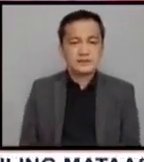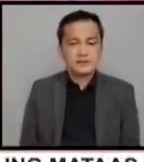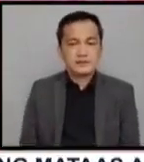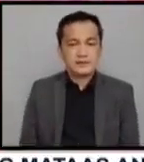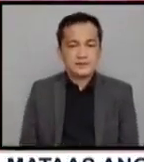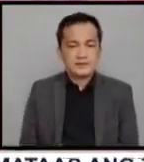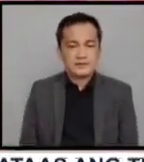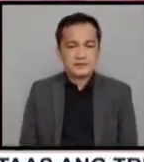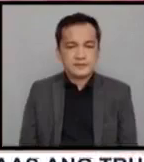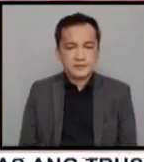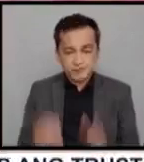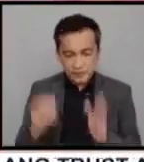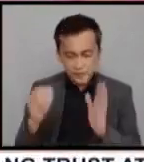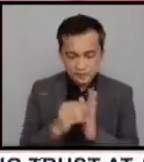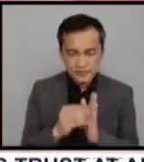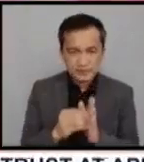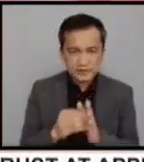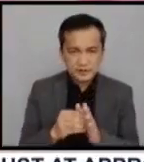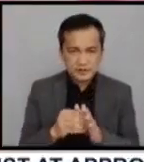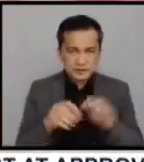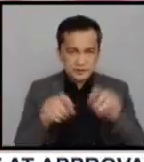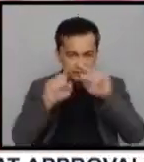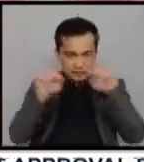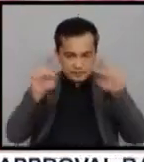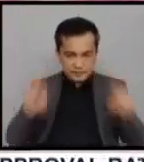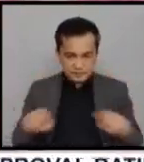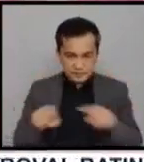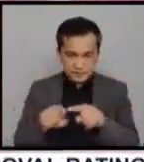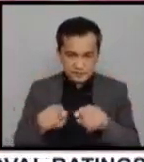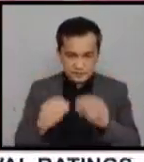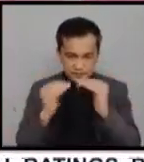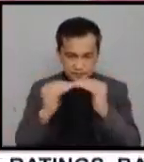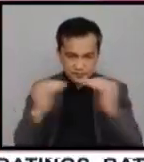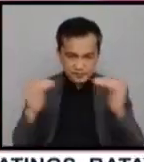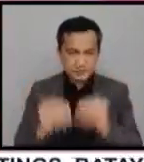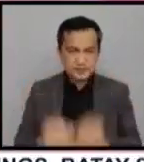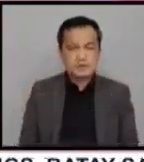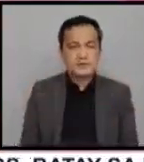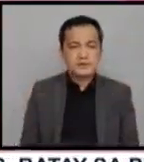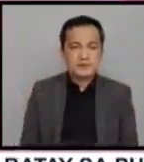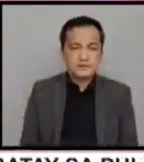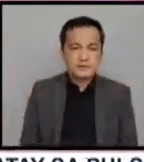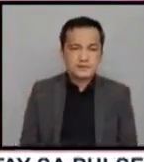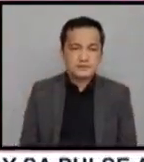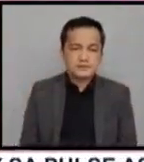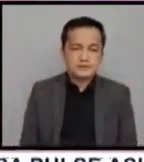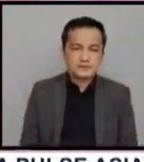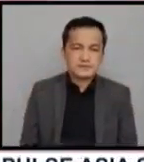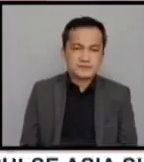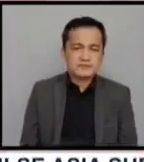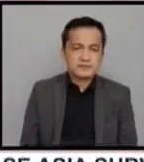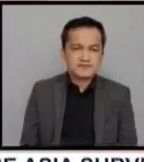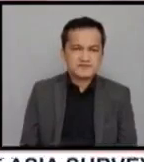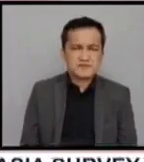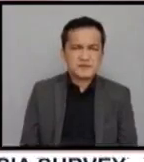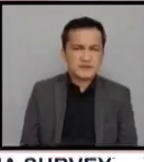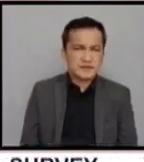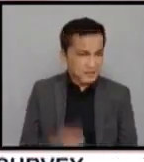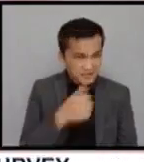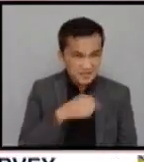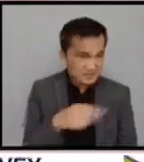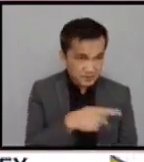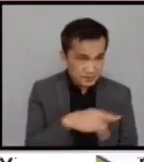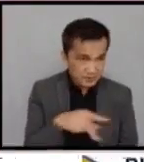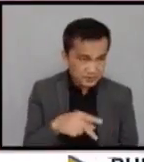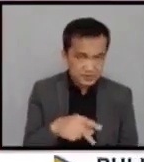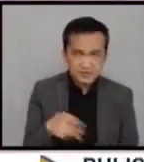minamarkan ko siya para pantay. Mm. And, so yes. Any ball pen will do? Mas preferably po yung mga parang